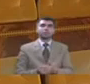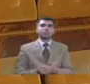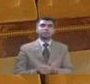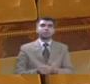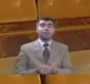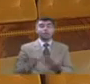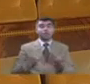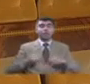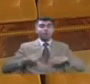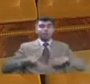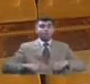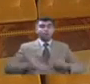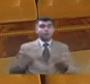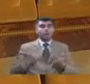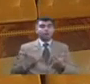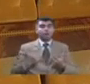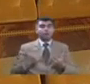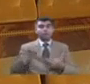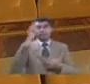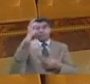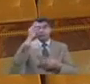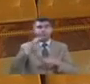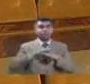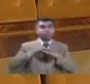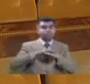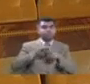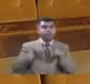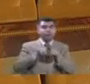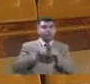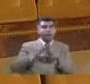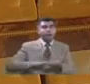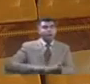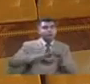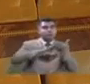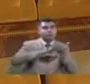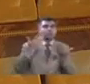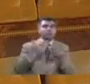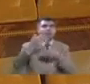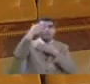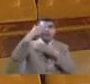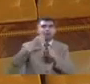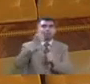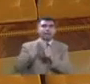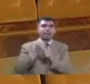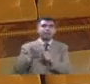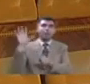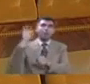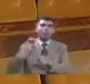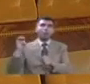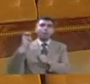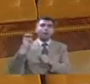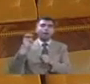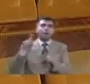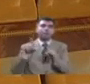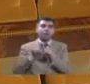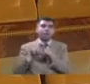كانت الوزارة قد أعلنت في سياستها بتطوير أوضاع الجالية المقيمة بالخارج وتحسين علاقتها بالوطن